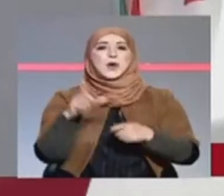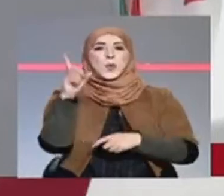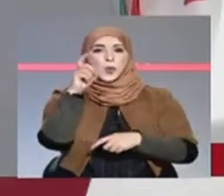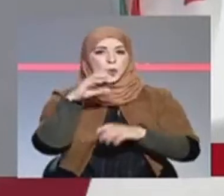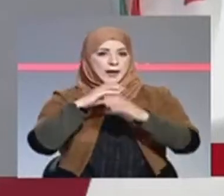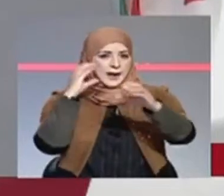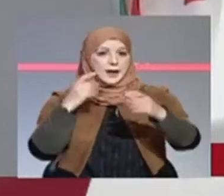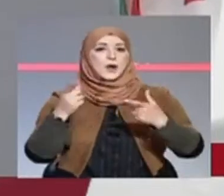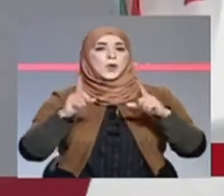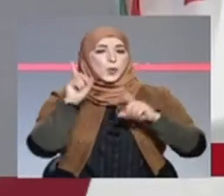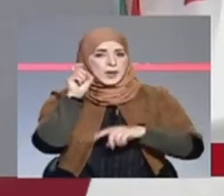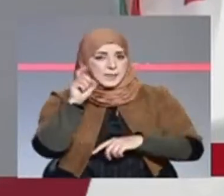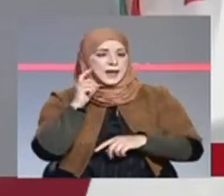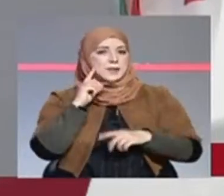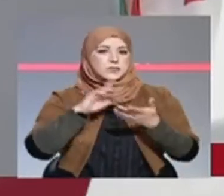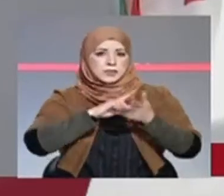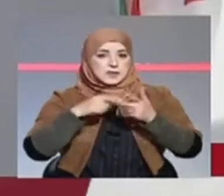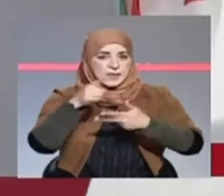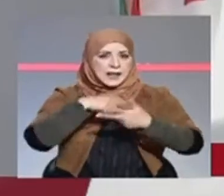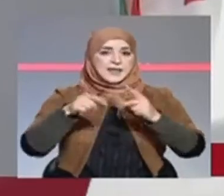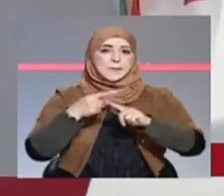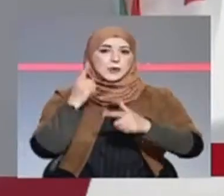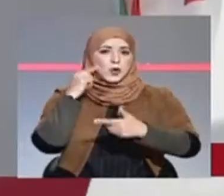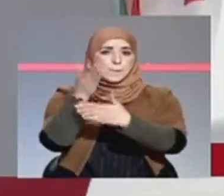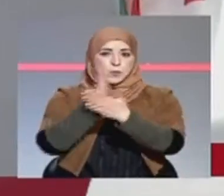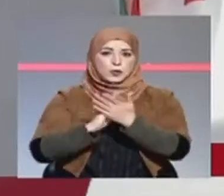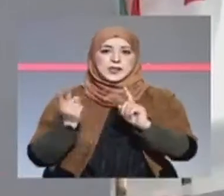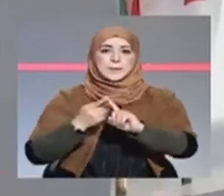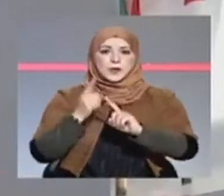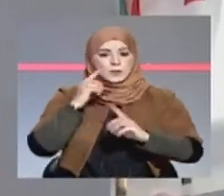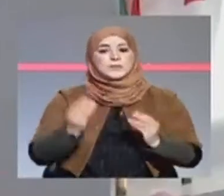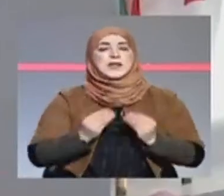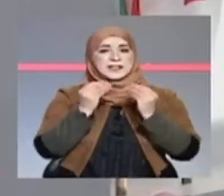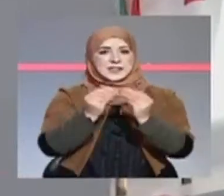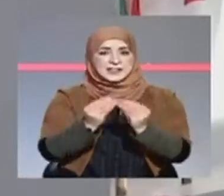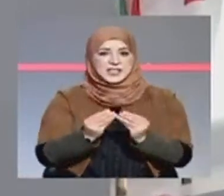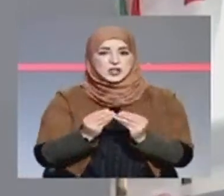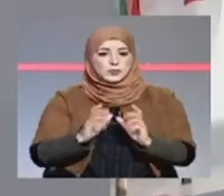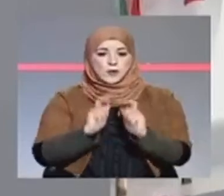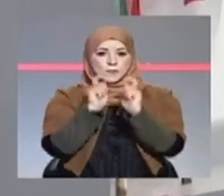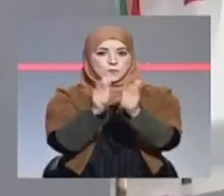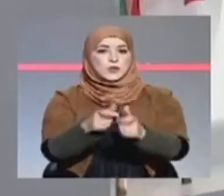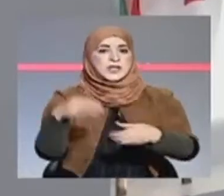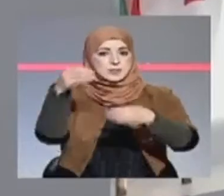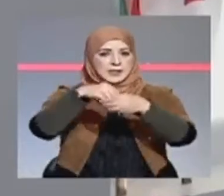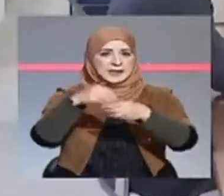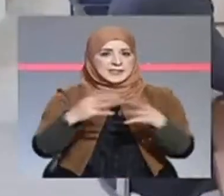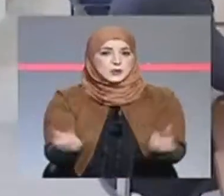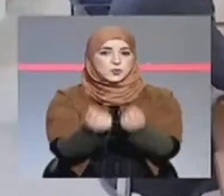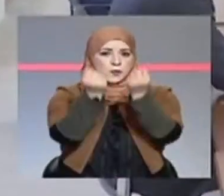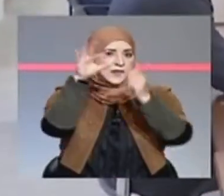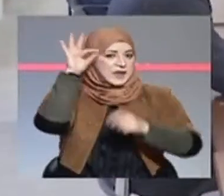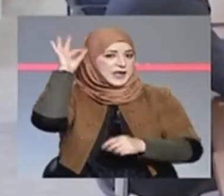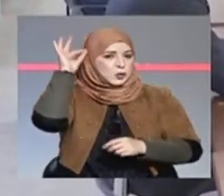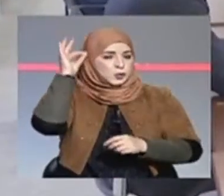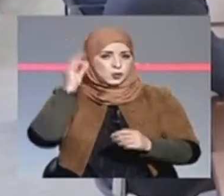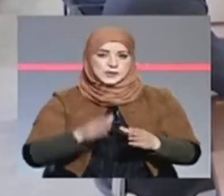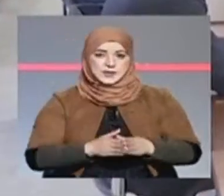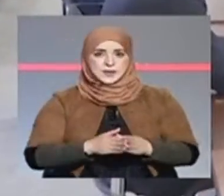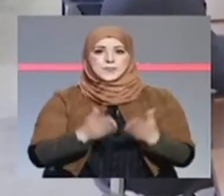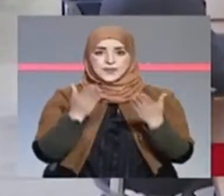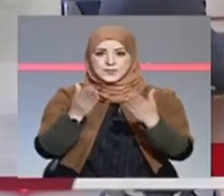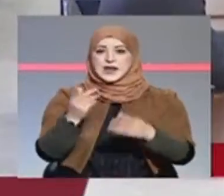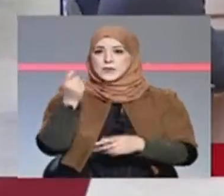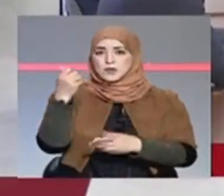وسوريا يمكن لهذه الاستثمارات ان تناقش الفرص الاقتصاديه للشعب التونسي و قيمه